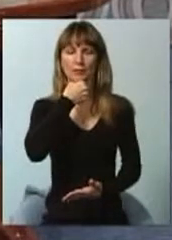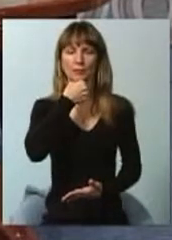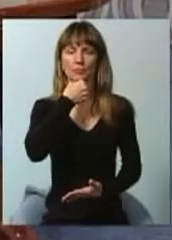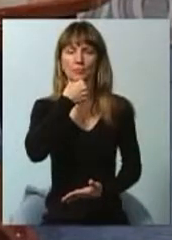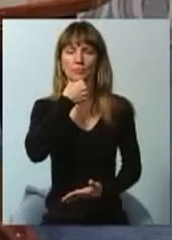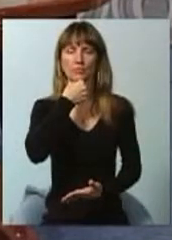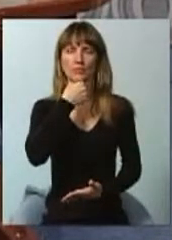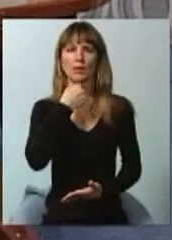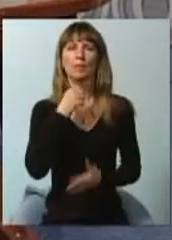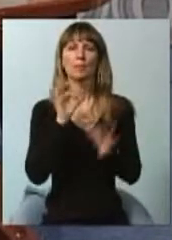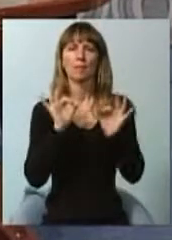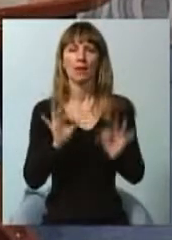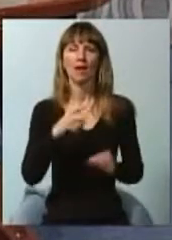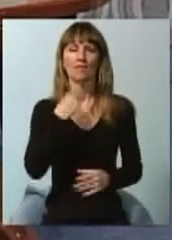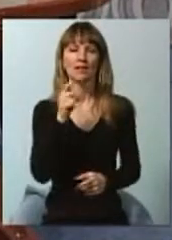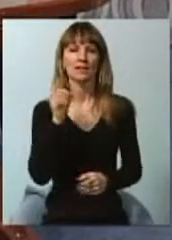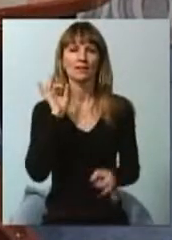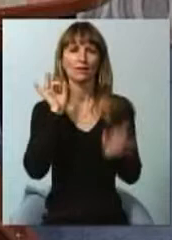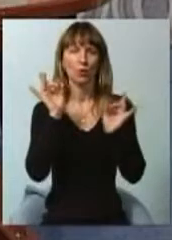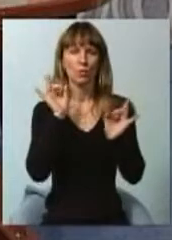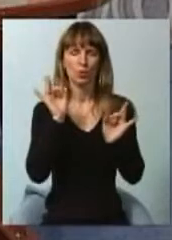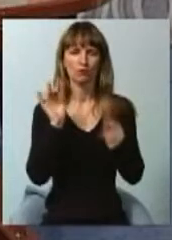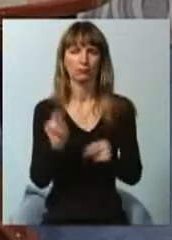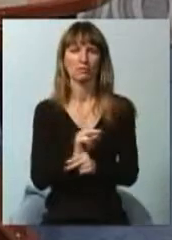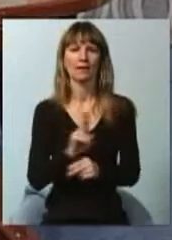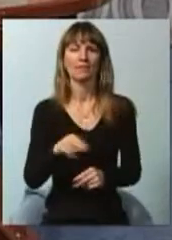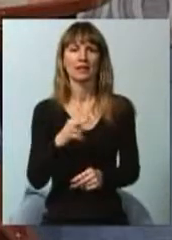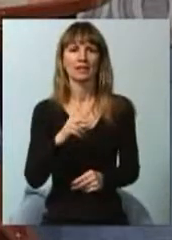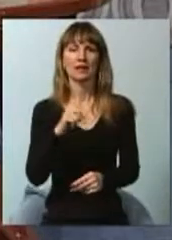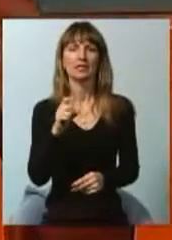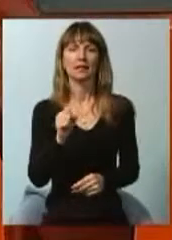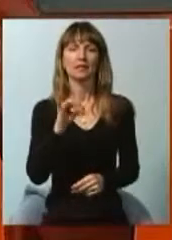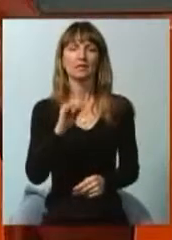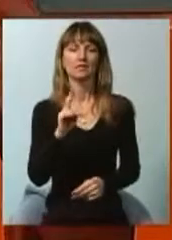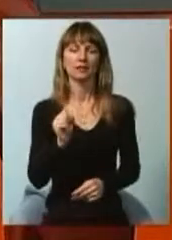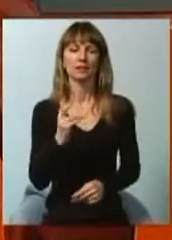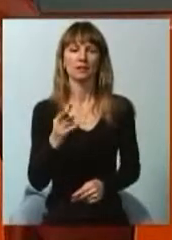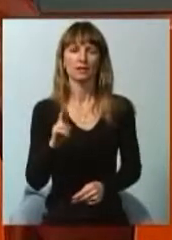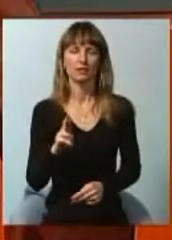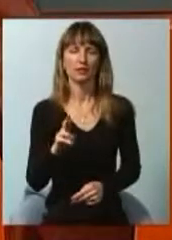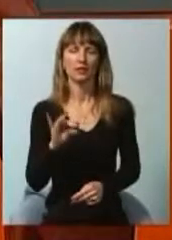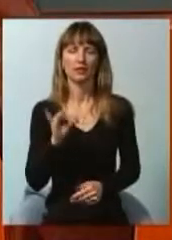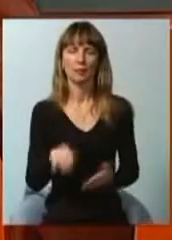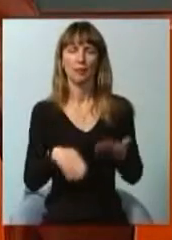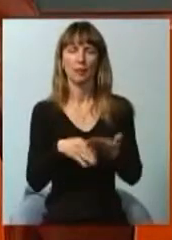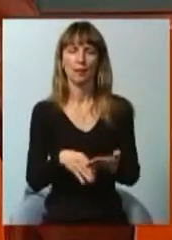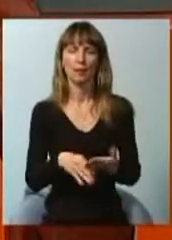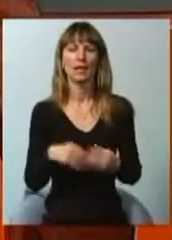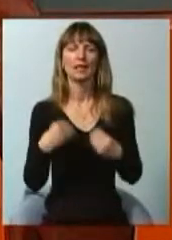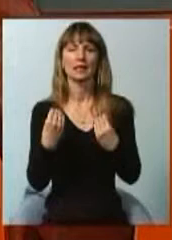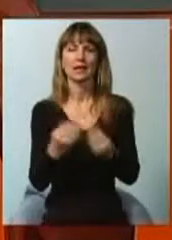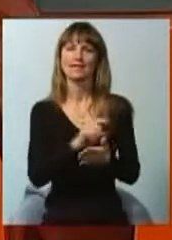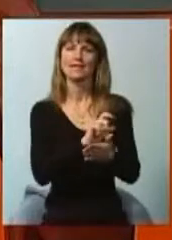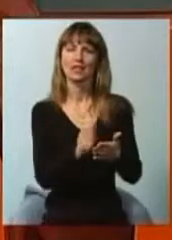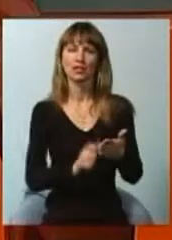вимовляти правильно звуки. Він лікує від заїкання. Він допомагає так. Він дає вірші